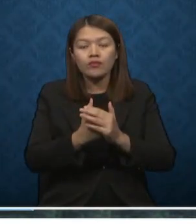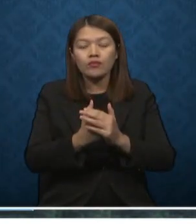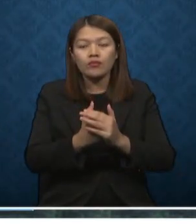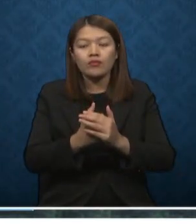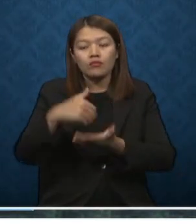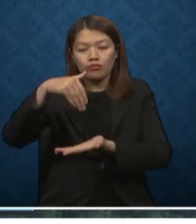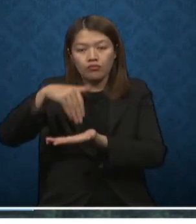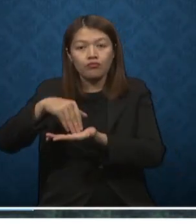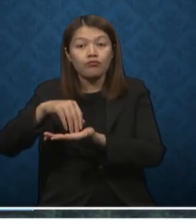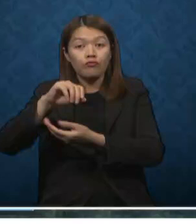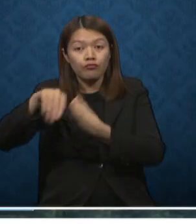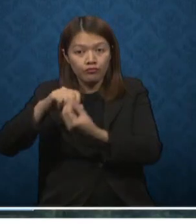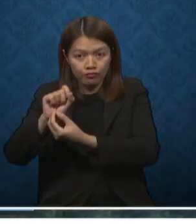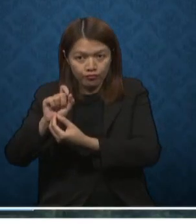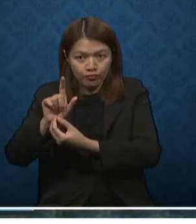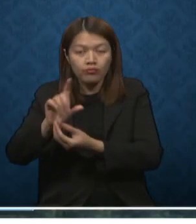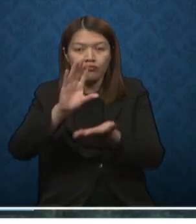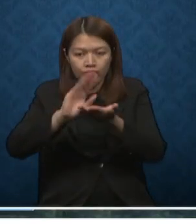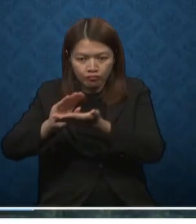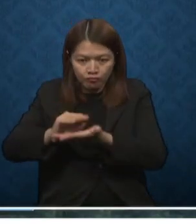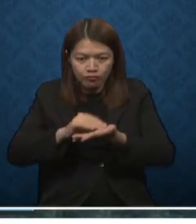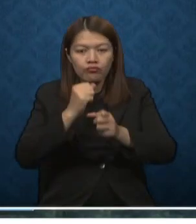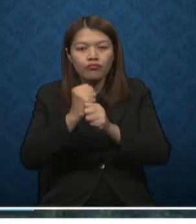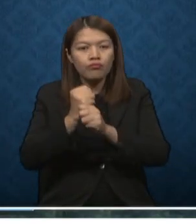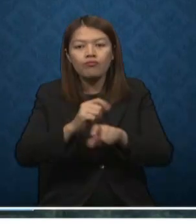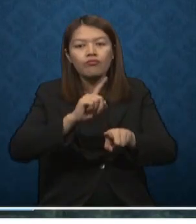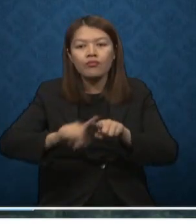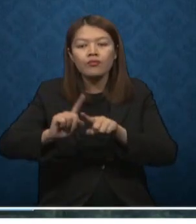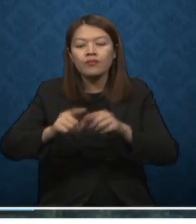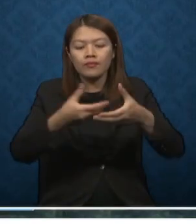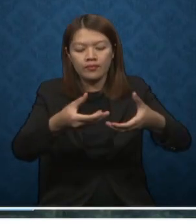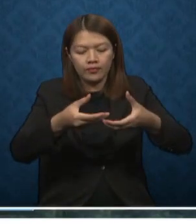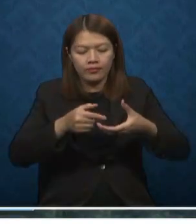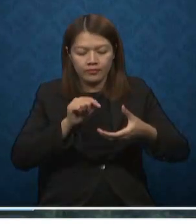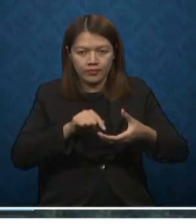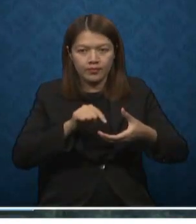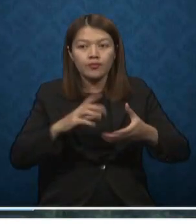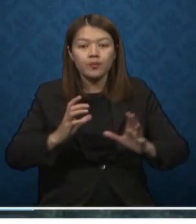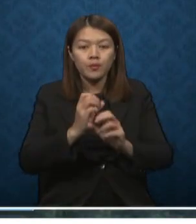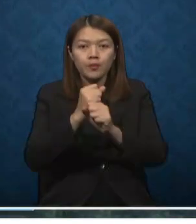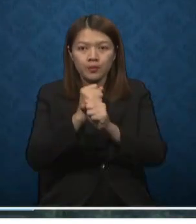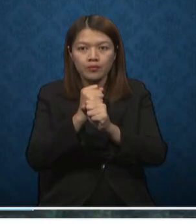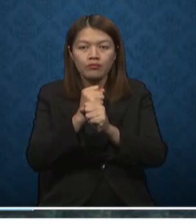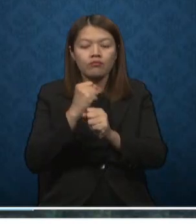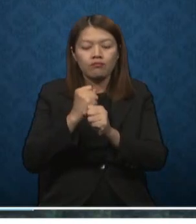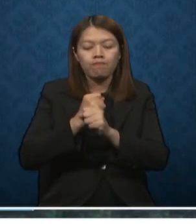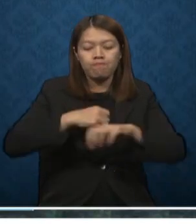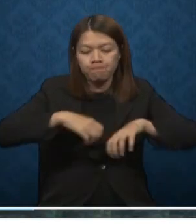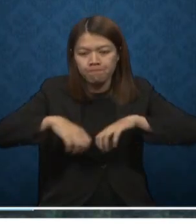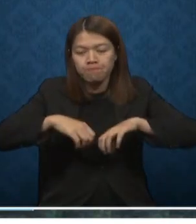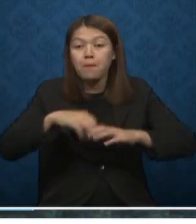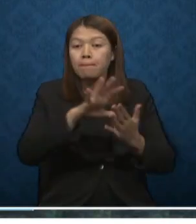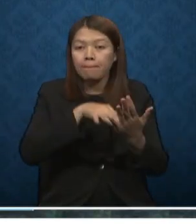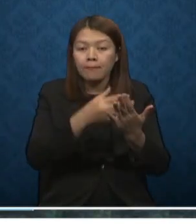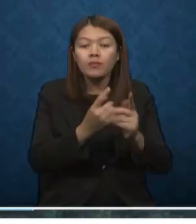ภาพัฒน์ซึ่งเป็นผู้รวบรวมการดำเนินการต่างๆในรายงานนั้นก็สรุปได้ว่าเป็นการดำเนินการเป็นไปตาม